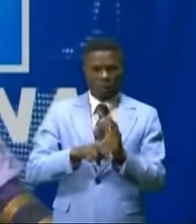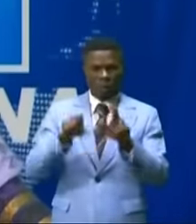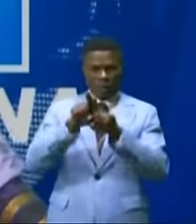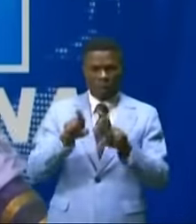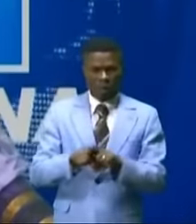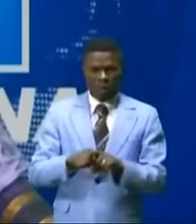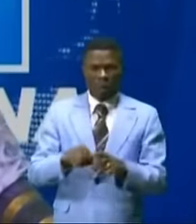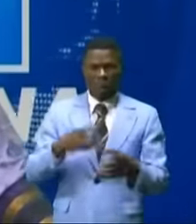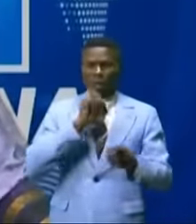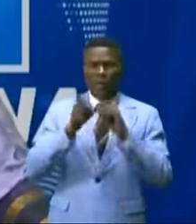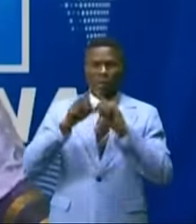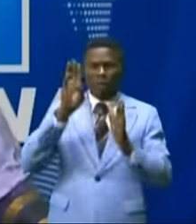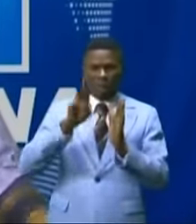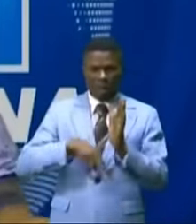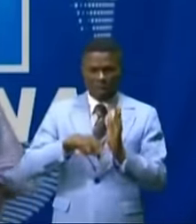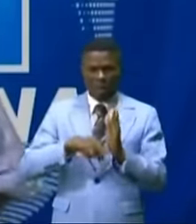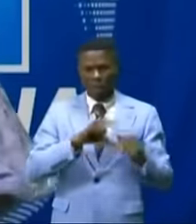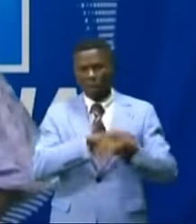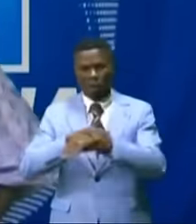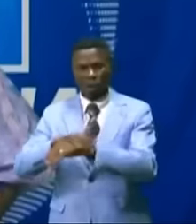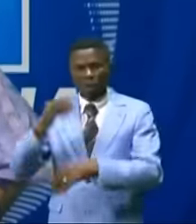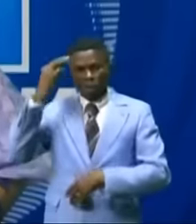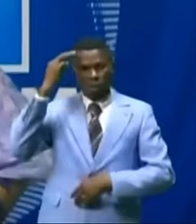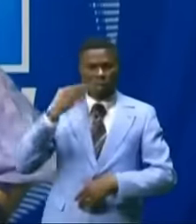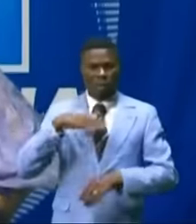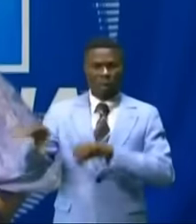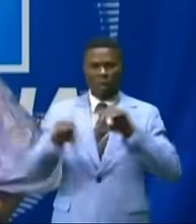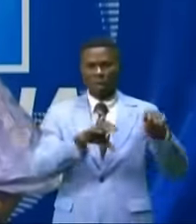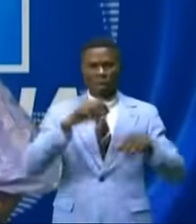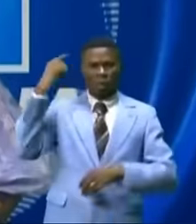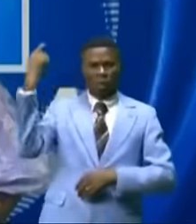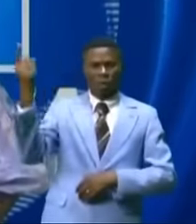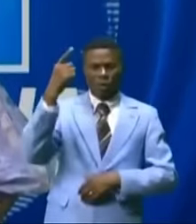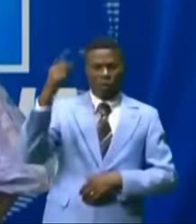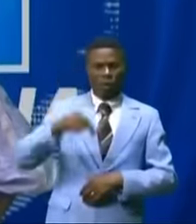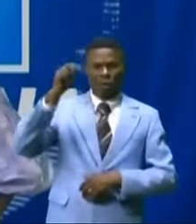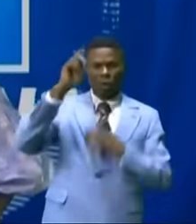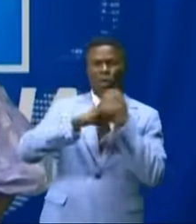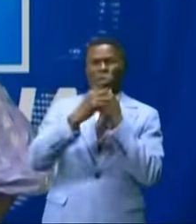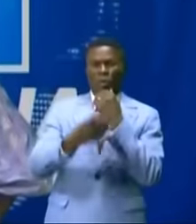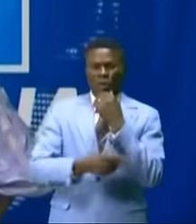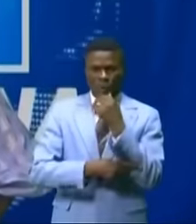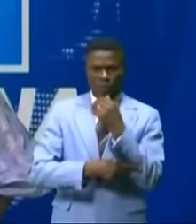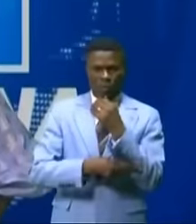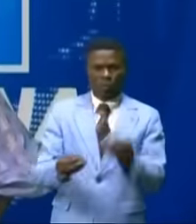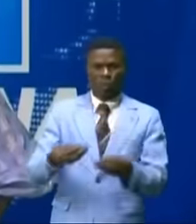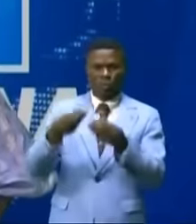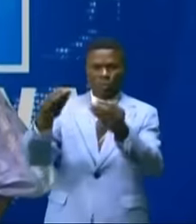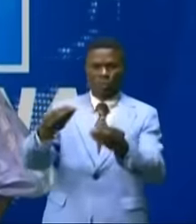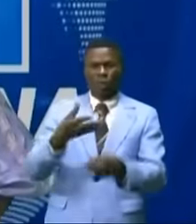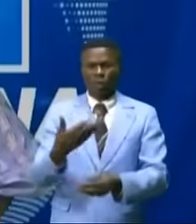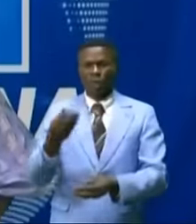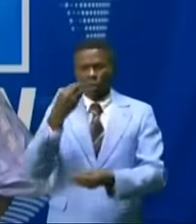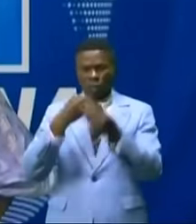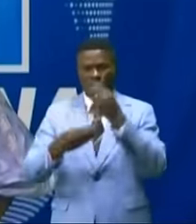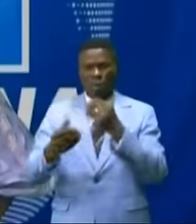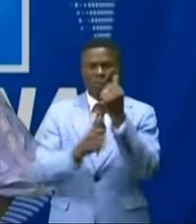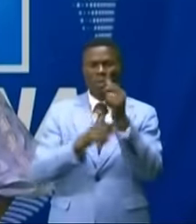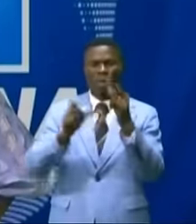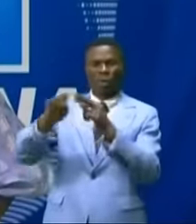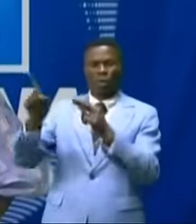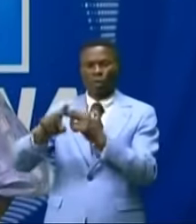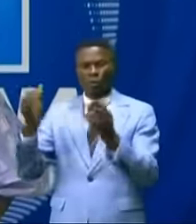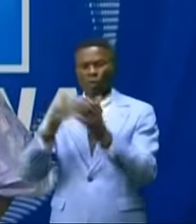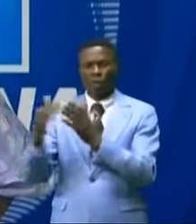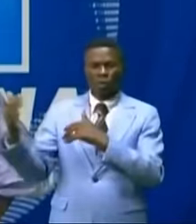gouvernementale et parlementaire conduite par le ministre des Actions humanitaires dans le Nord Kivu a procédé à la remise de vivres aux déplacés de guerre.